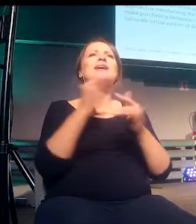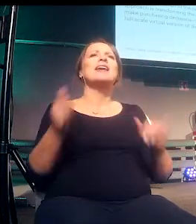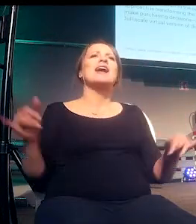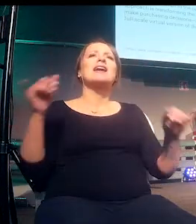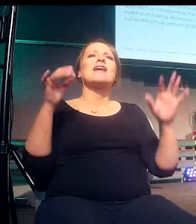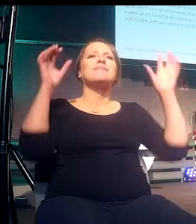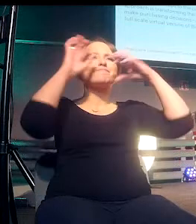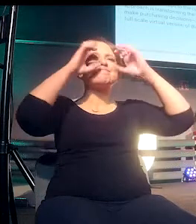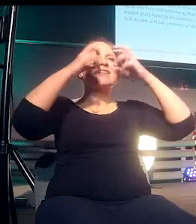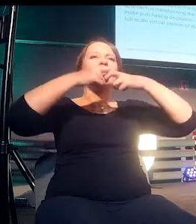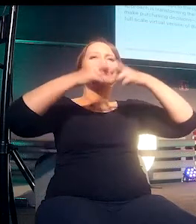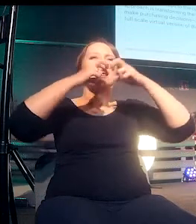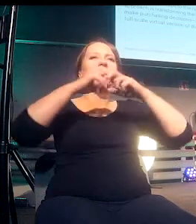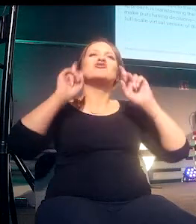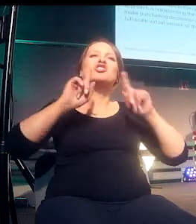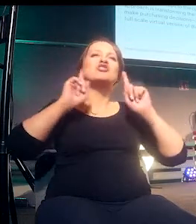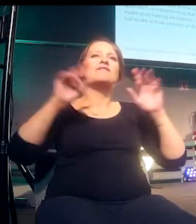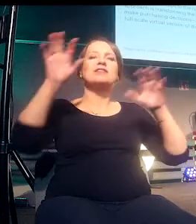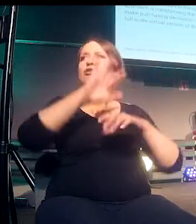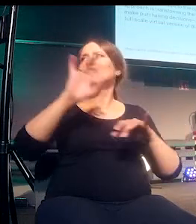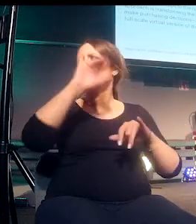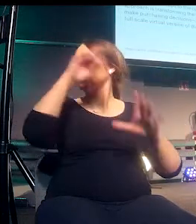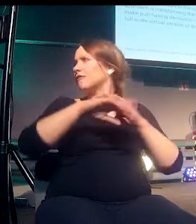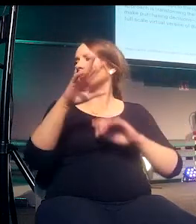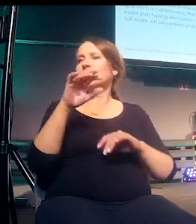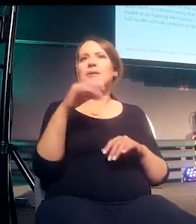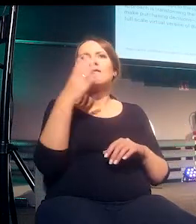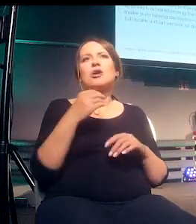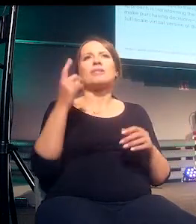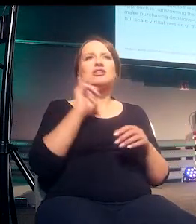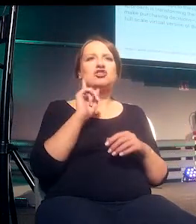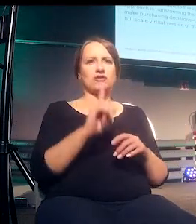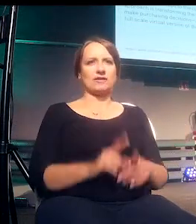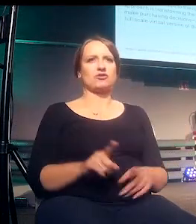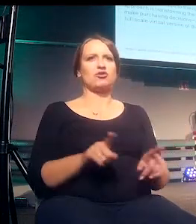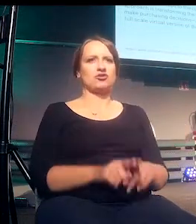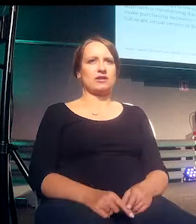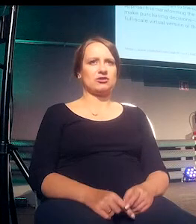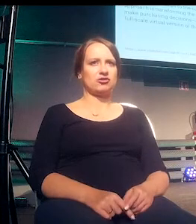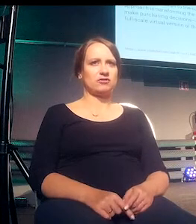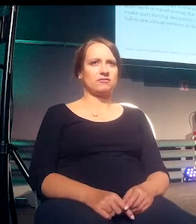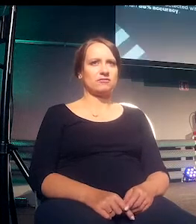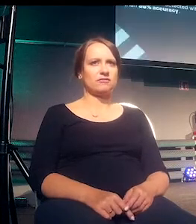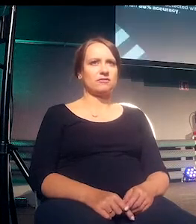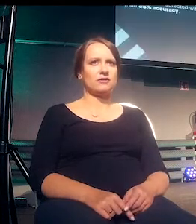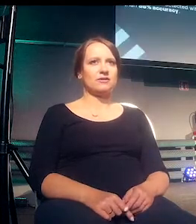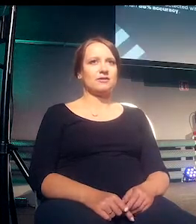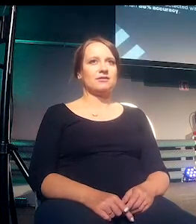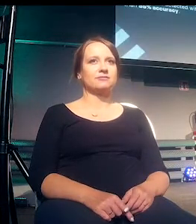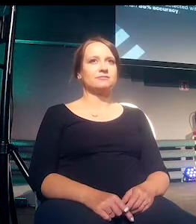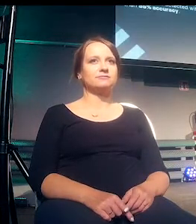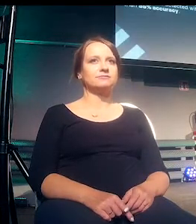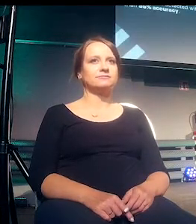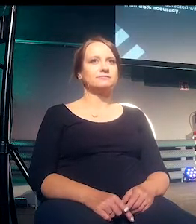rzeczywistości obejrzeć samochód klientom przed kupnem. Więc to też jest ta skala technologii, o której będziemy rozmawiać.